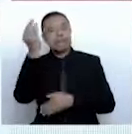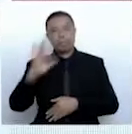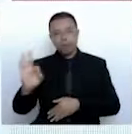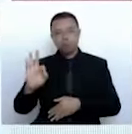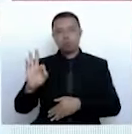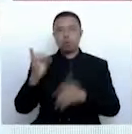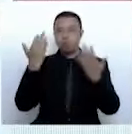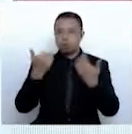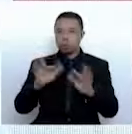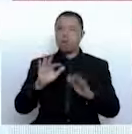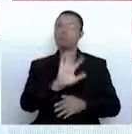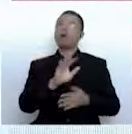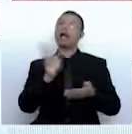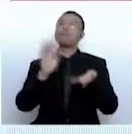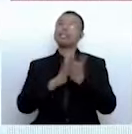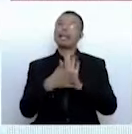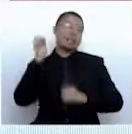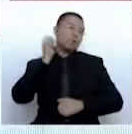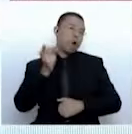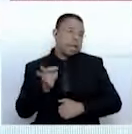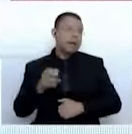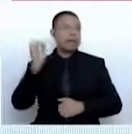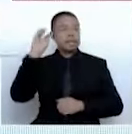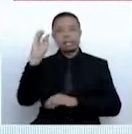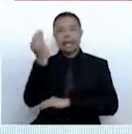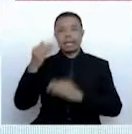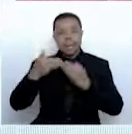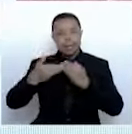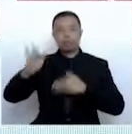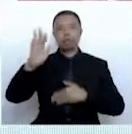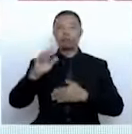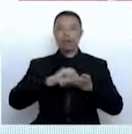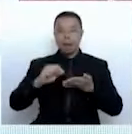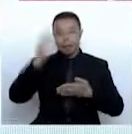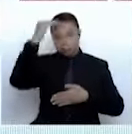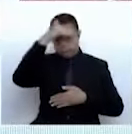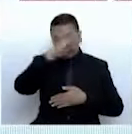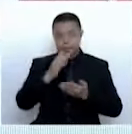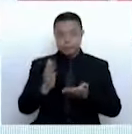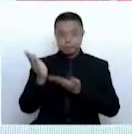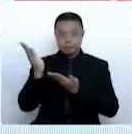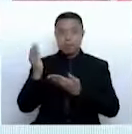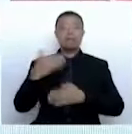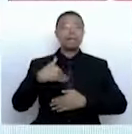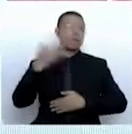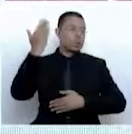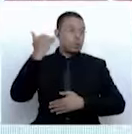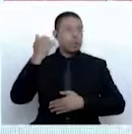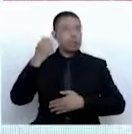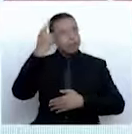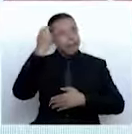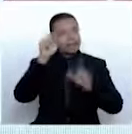pasca tidak lagi ibu kota dan Jakarta maju. Nama saya Muhammad Ridwan Kamil, background pendidikan saya